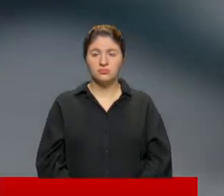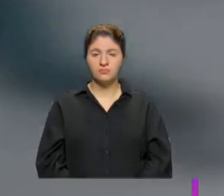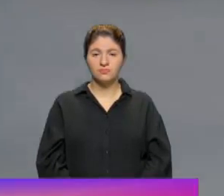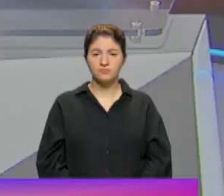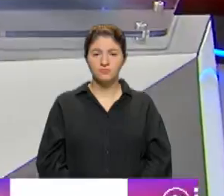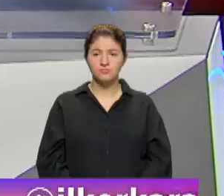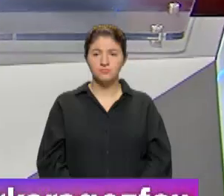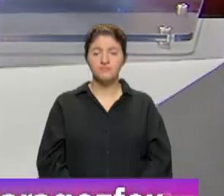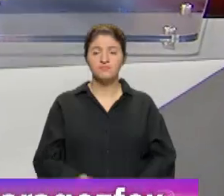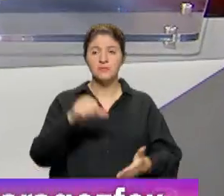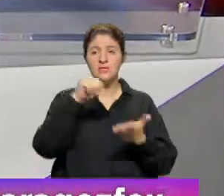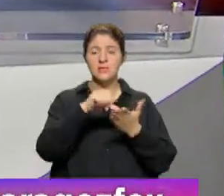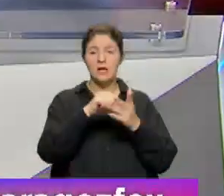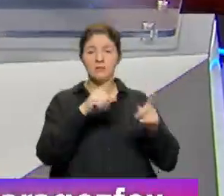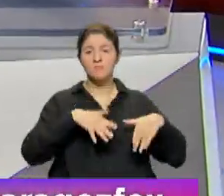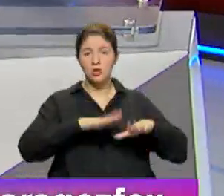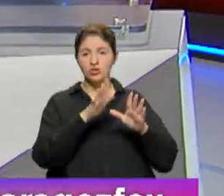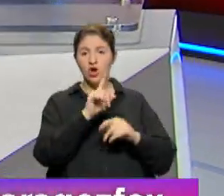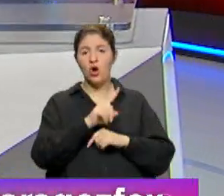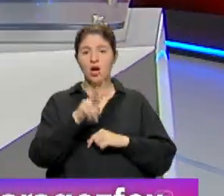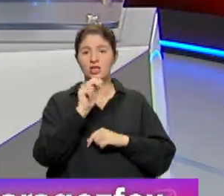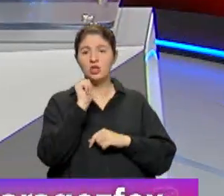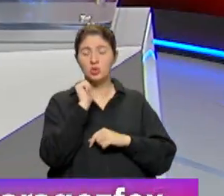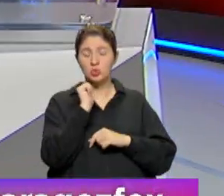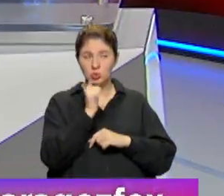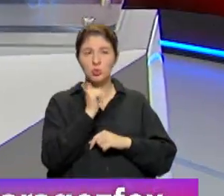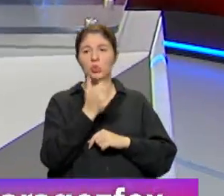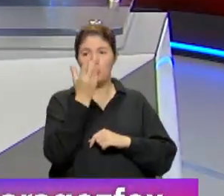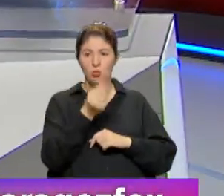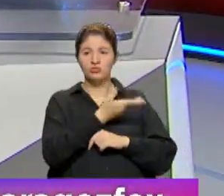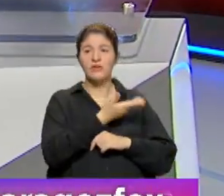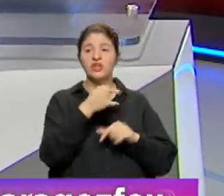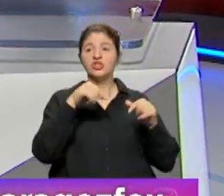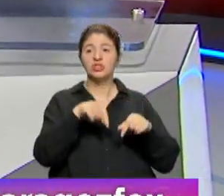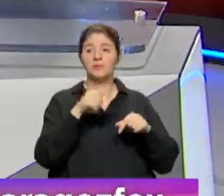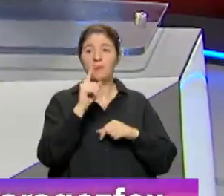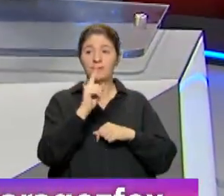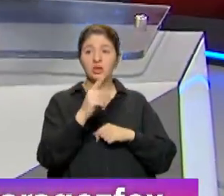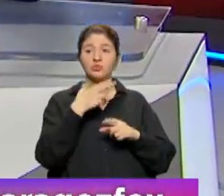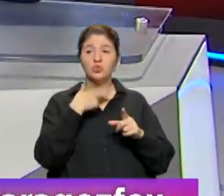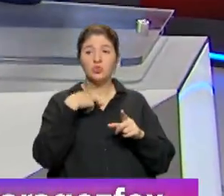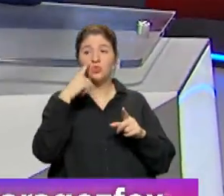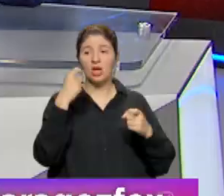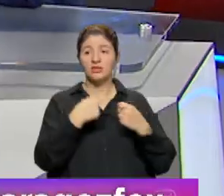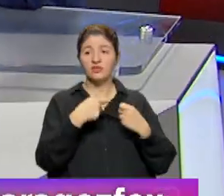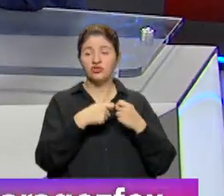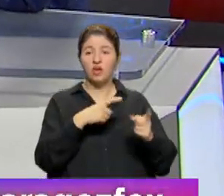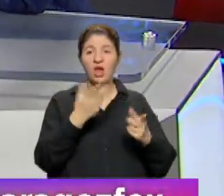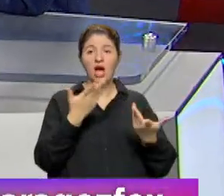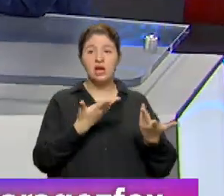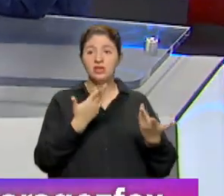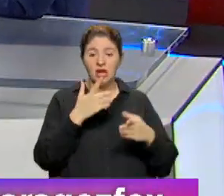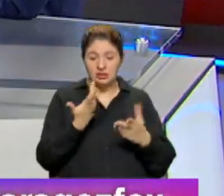gözaltında İran'da protestolar 17 17 gününde Ve şimdi bir de rusya-ukrayna Savaşı hangi